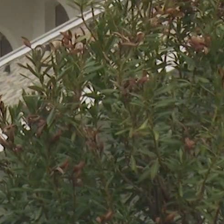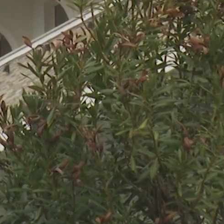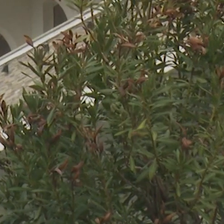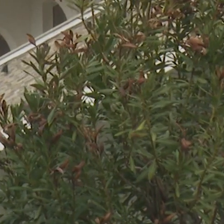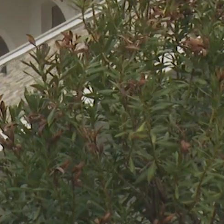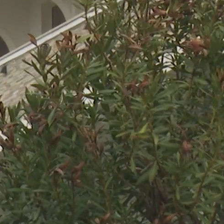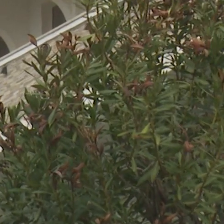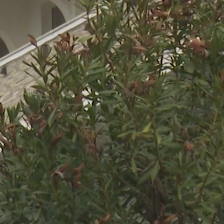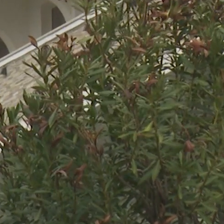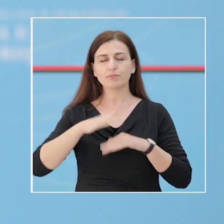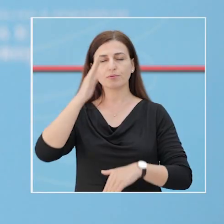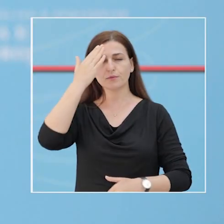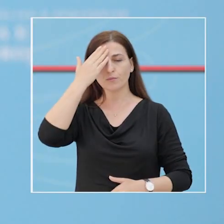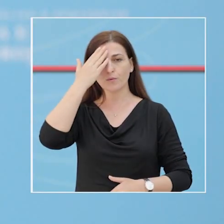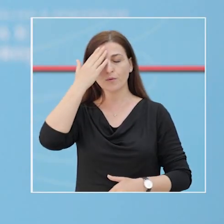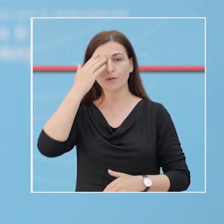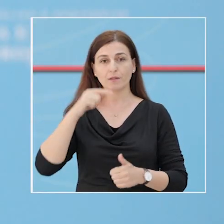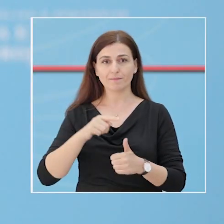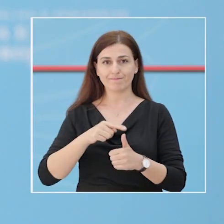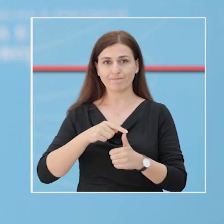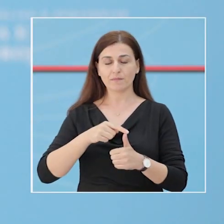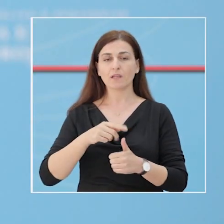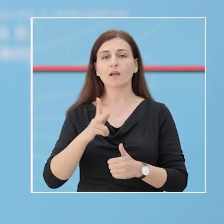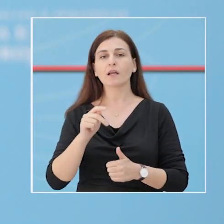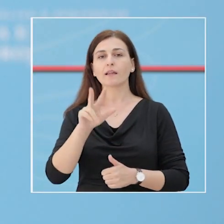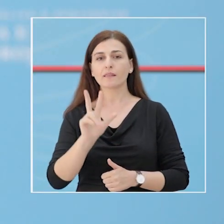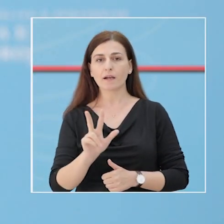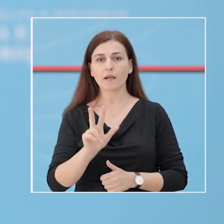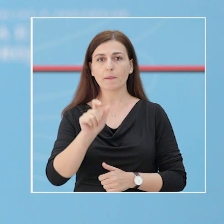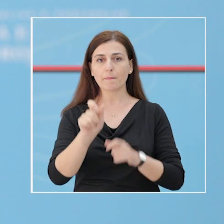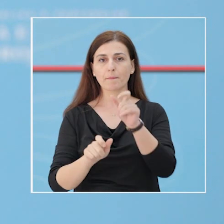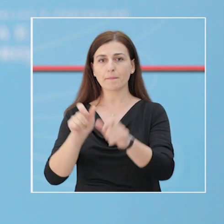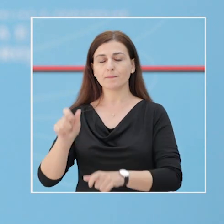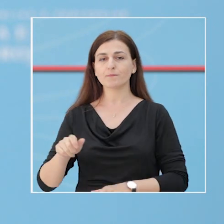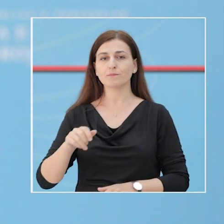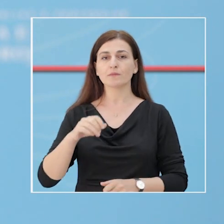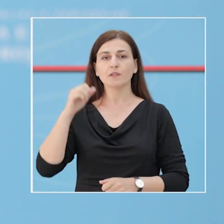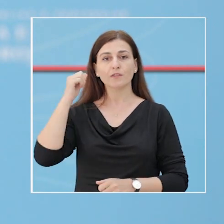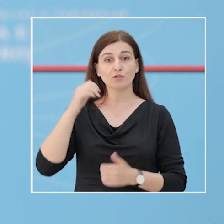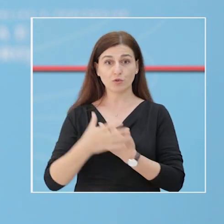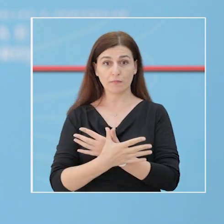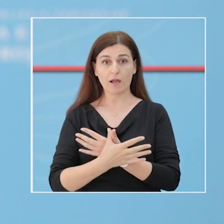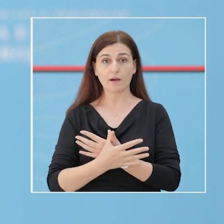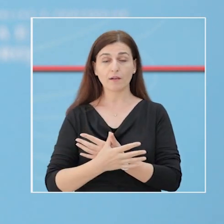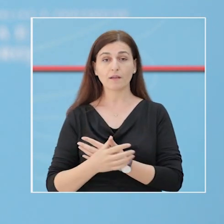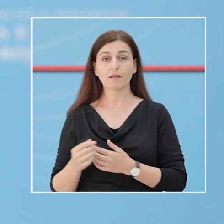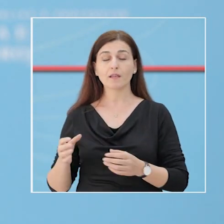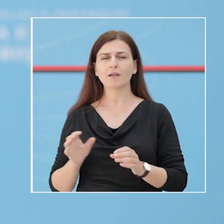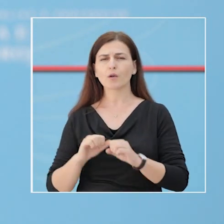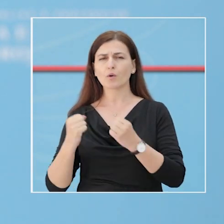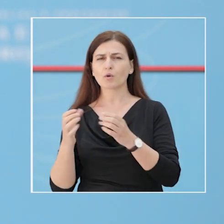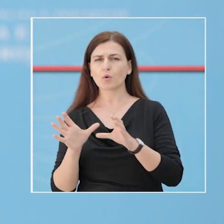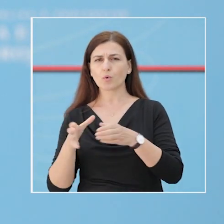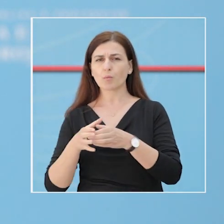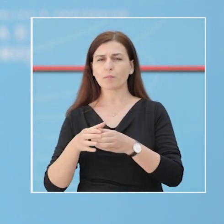për e qitet e rënduar për 8 pacient. Mes të shtruarve në spitalin infektiv janë dhe 3 qytetarë, shqiptarë, 5 emisionit të